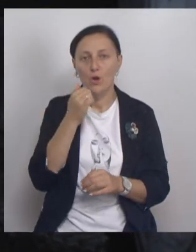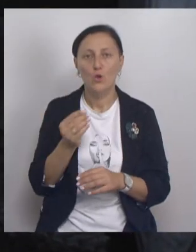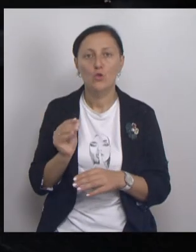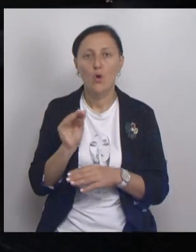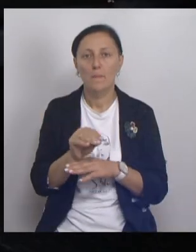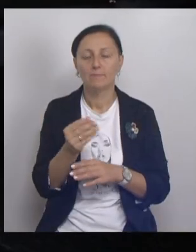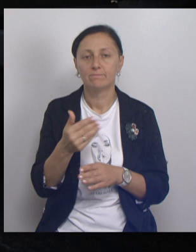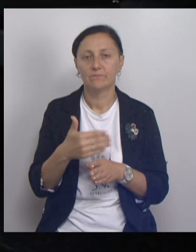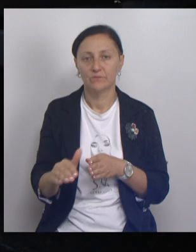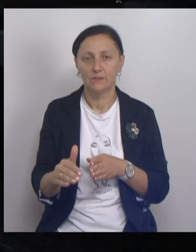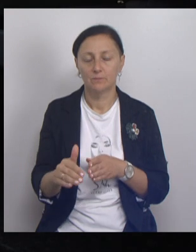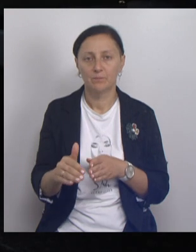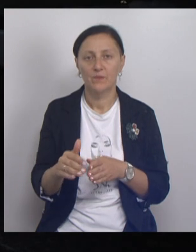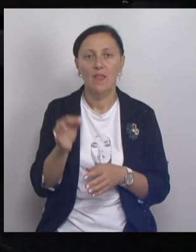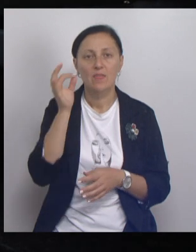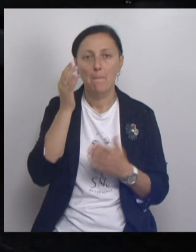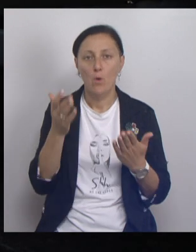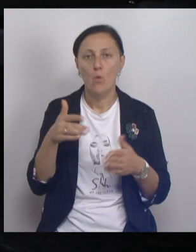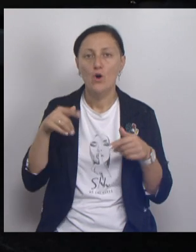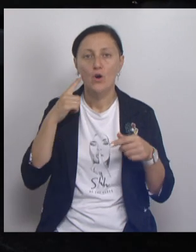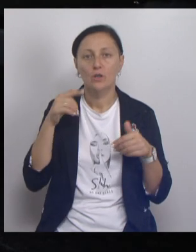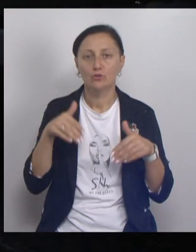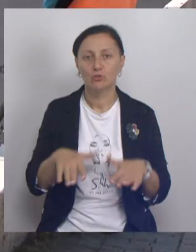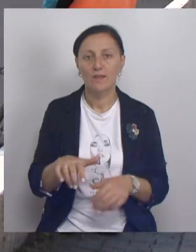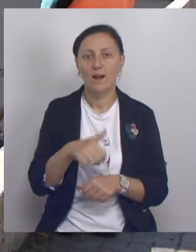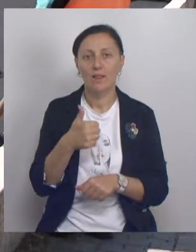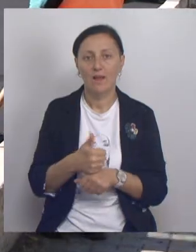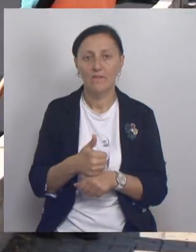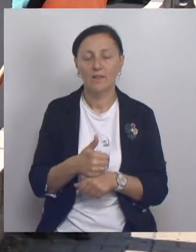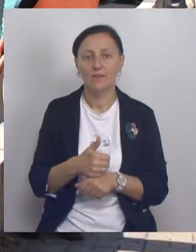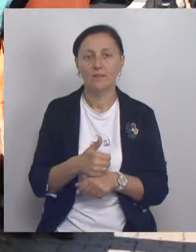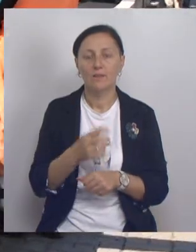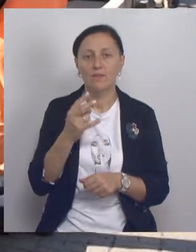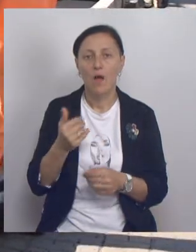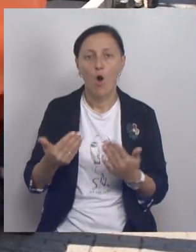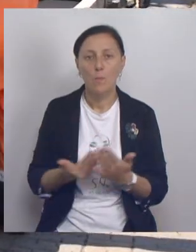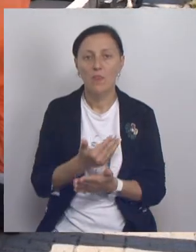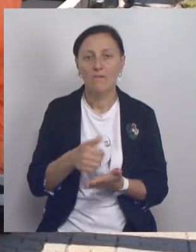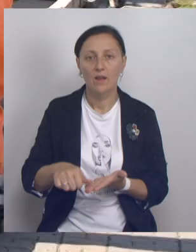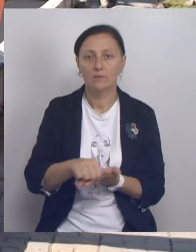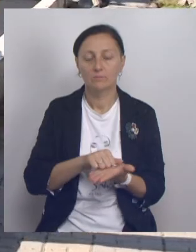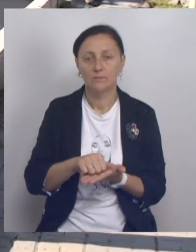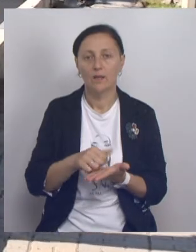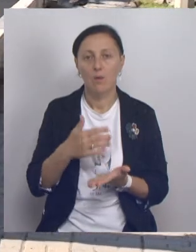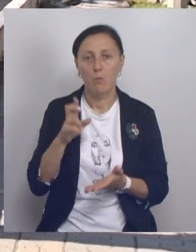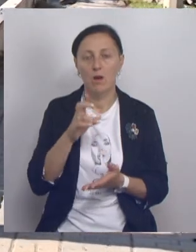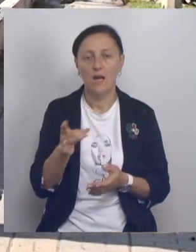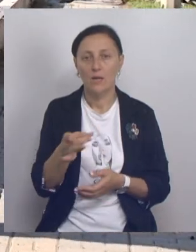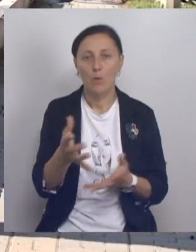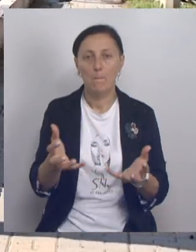из федерального бюджета. Напомним, по решению главы государства на основательное обновление дорог наш регион получил